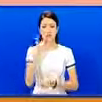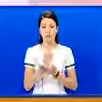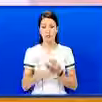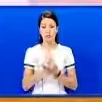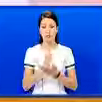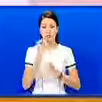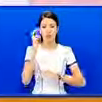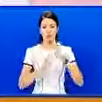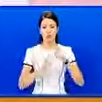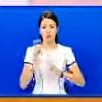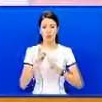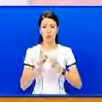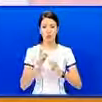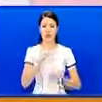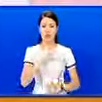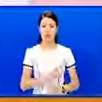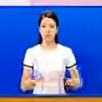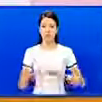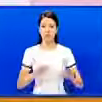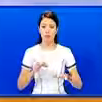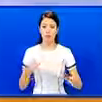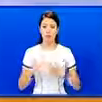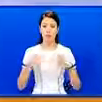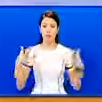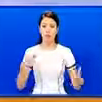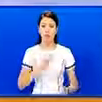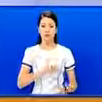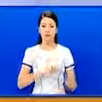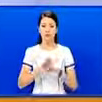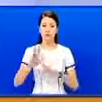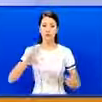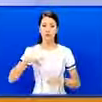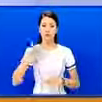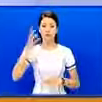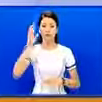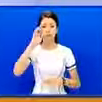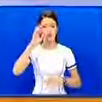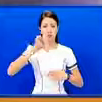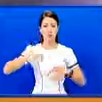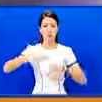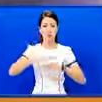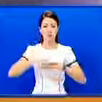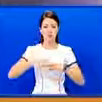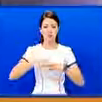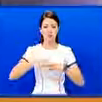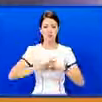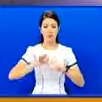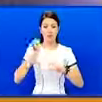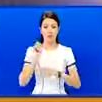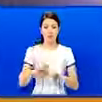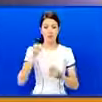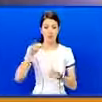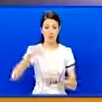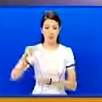салалары әрі тиімді жүргізу үшін ауқымды жұмыстар атқарылған. Ел үкіметі бекіткен талаптарға сәйкес сараптамалық зерттеуді жүргізуге